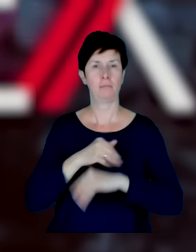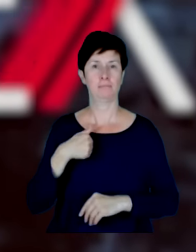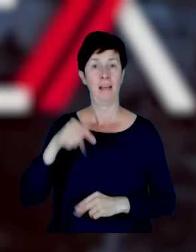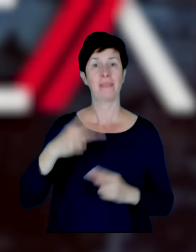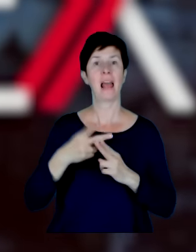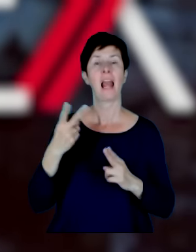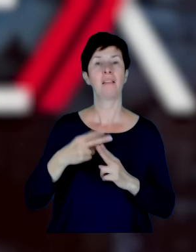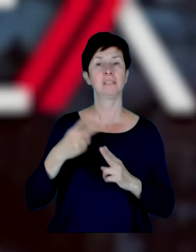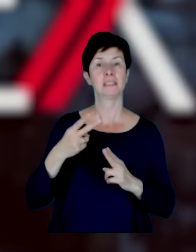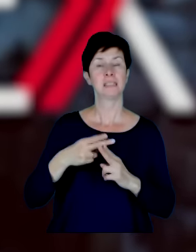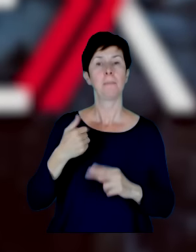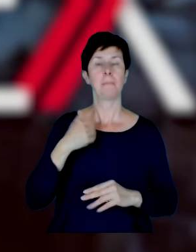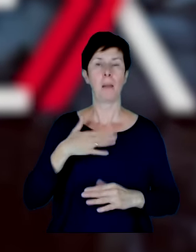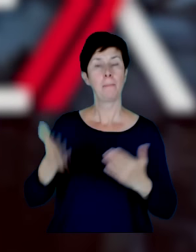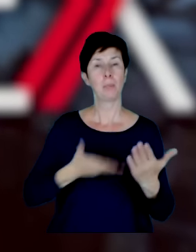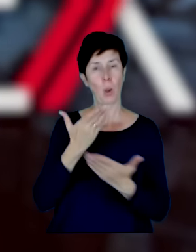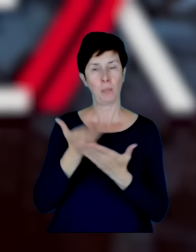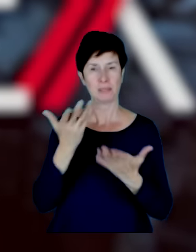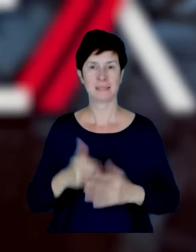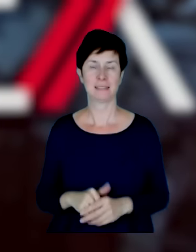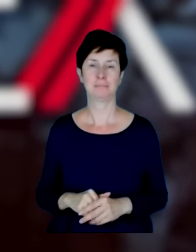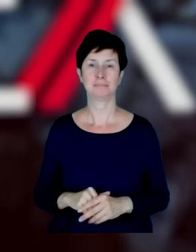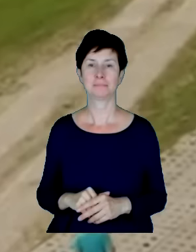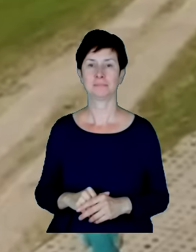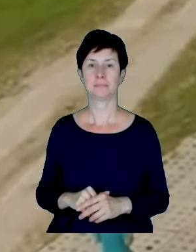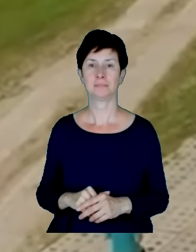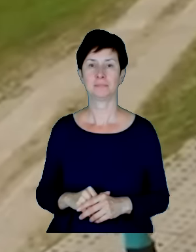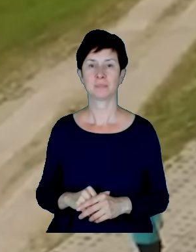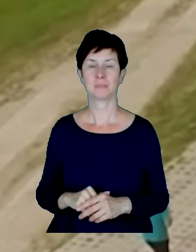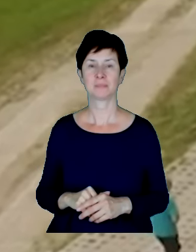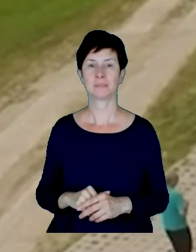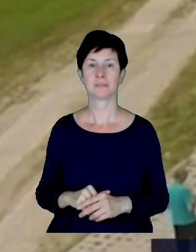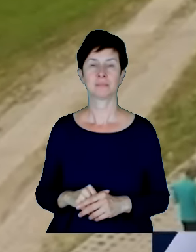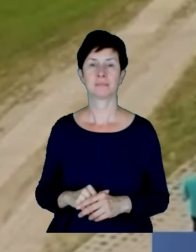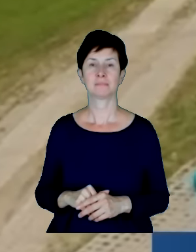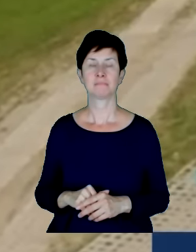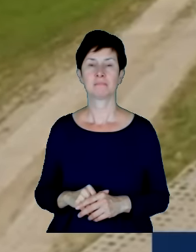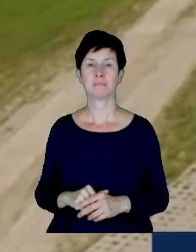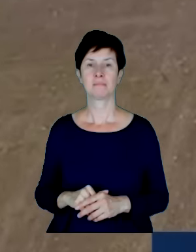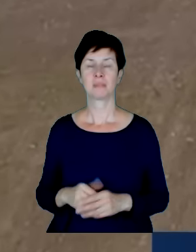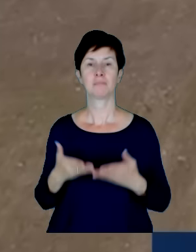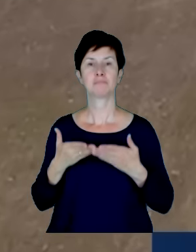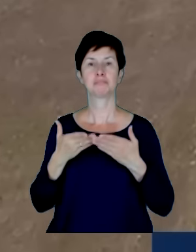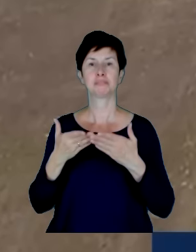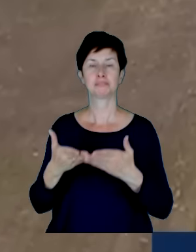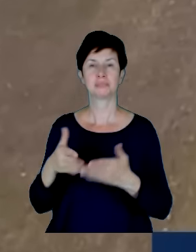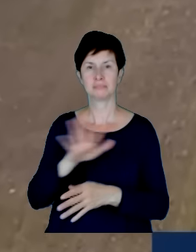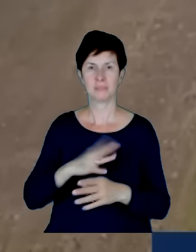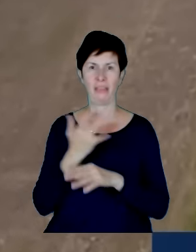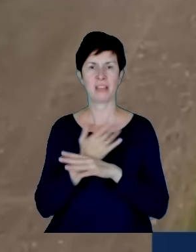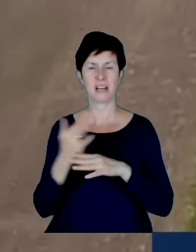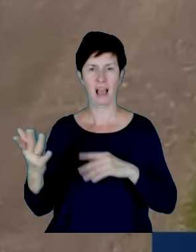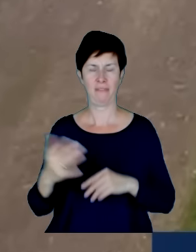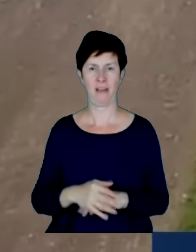propozycji i nie zawaham się ich użyć Proszę bardzo statkiem po trawie brzmi intrygująco A to dopiero